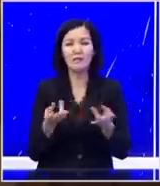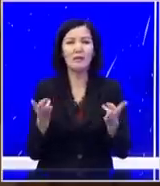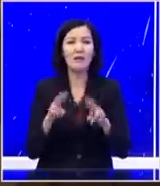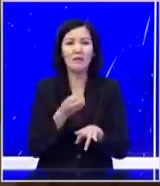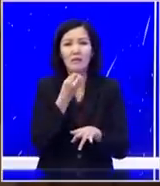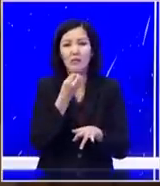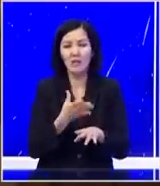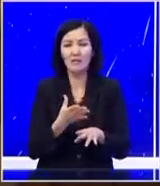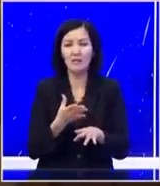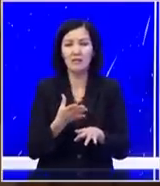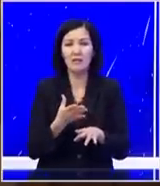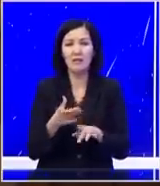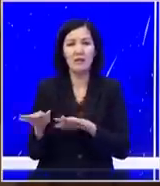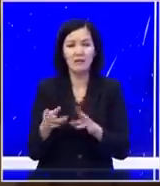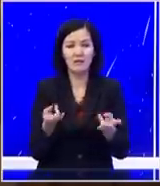іс қалдырды.